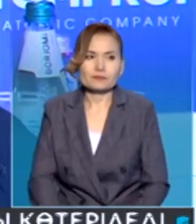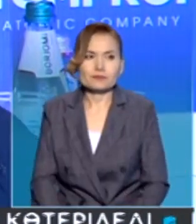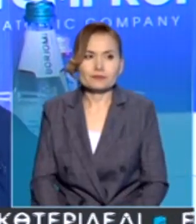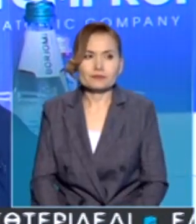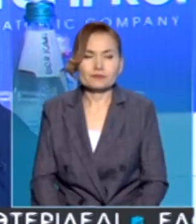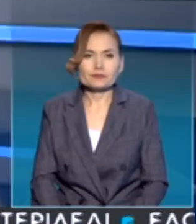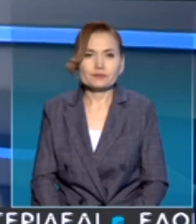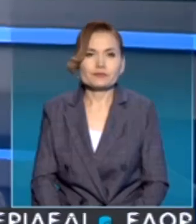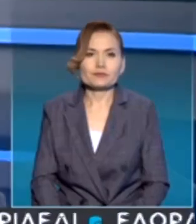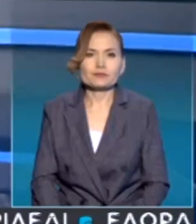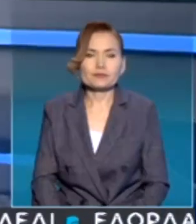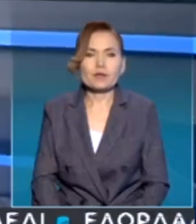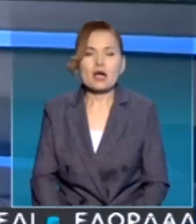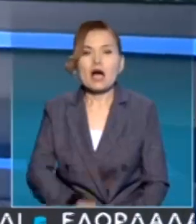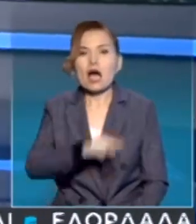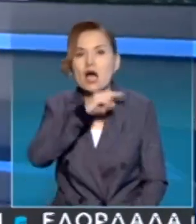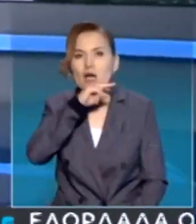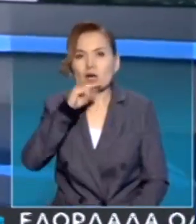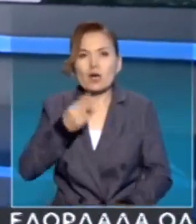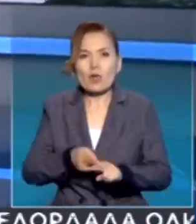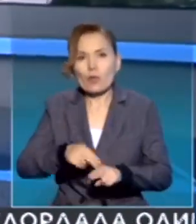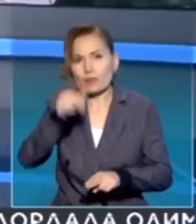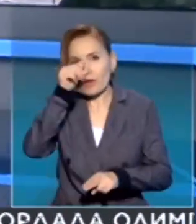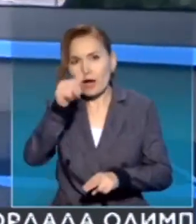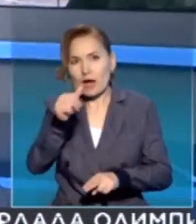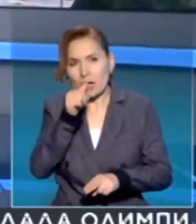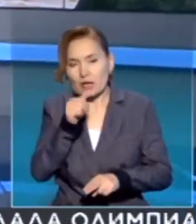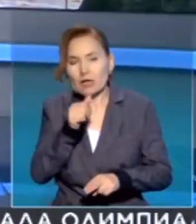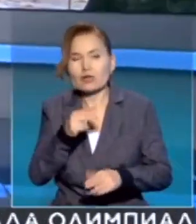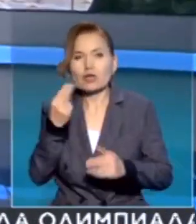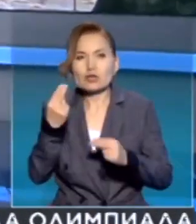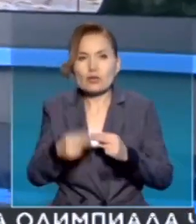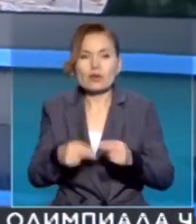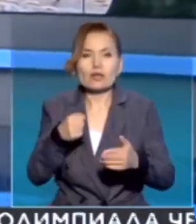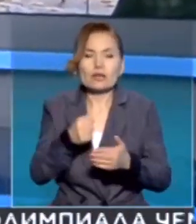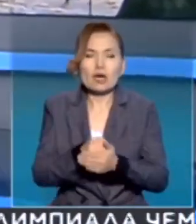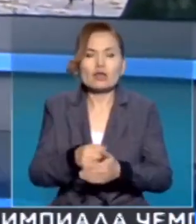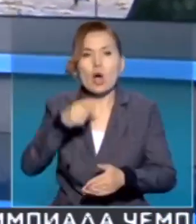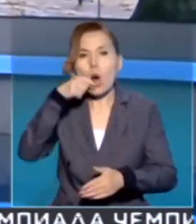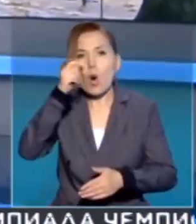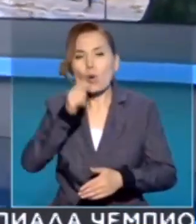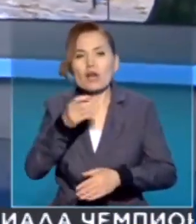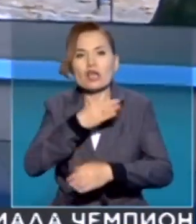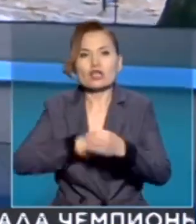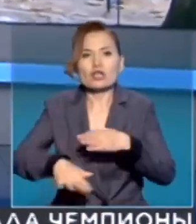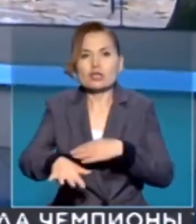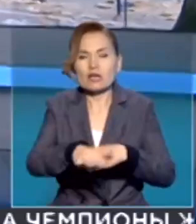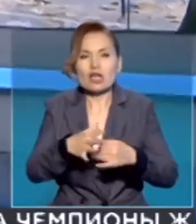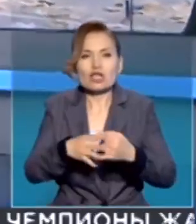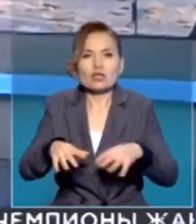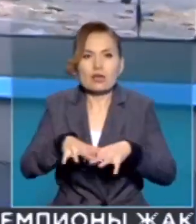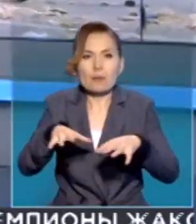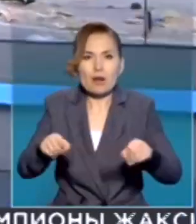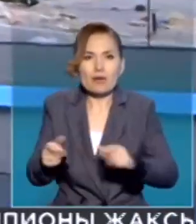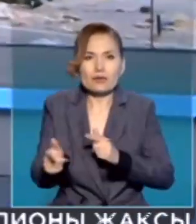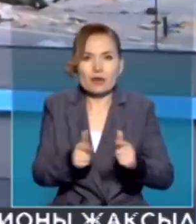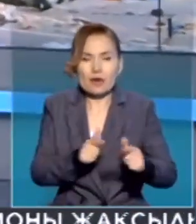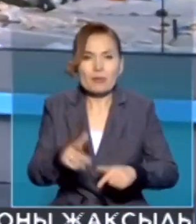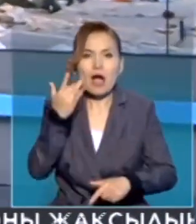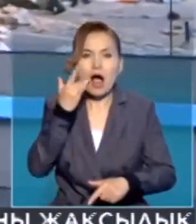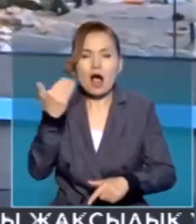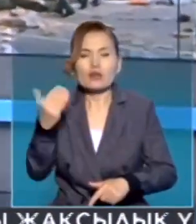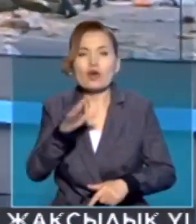болатынбыз. Ресей осы айдың соңына дейін Украинаның шығысындағы үлкен аумақты басып алуға әзірленіп жатыр. Мұны